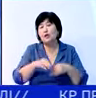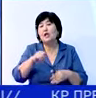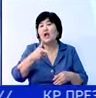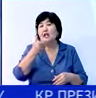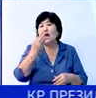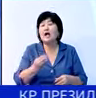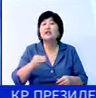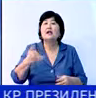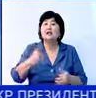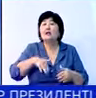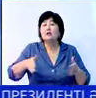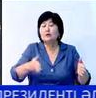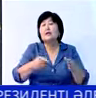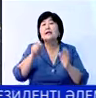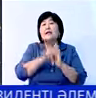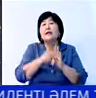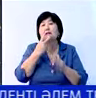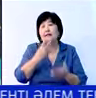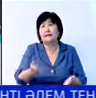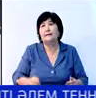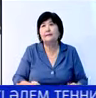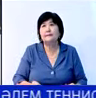жосалы трассасының сапасын көрді.